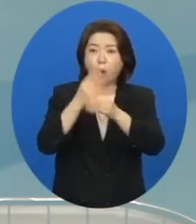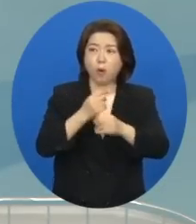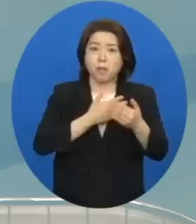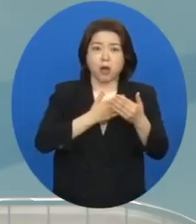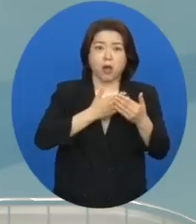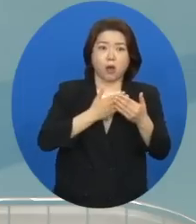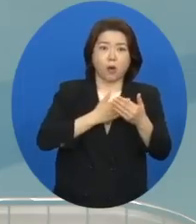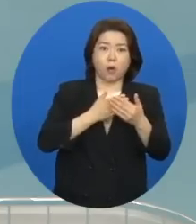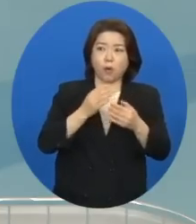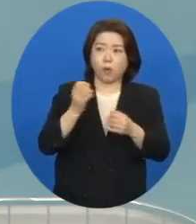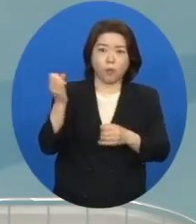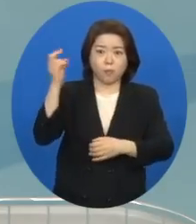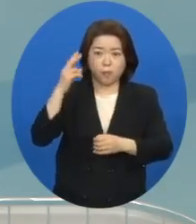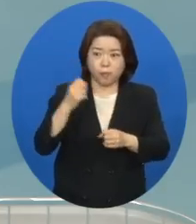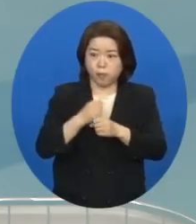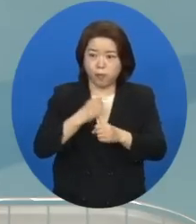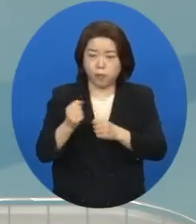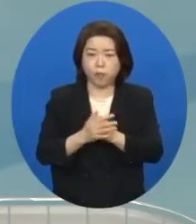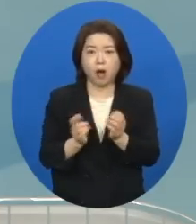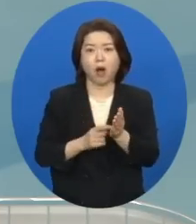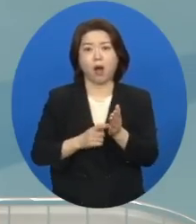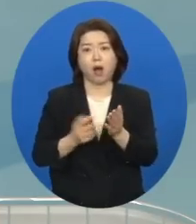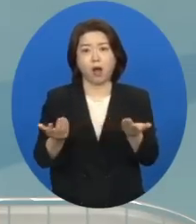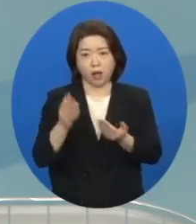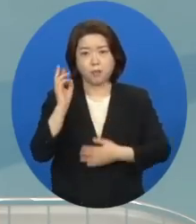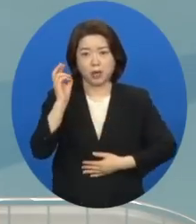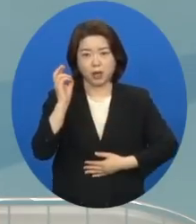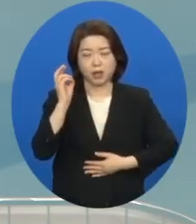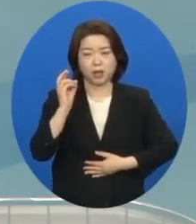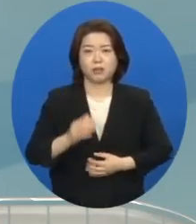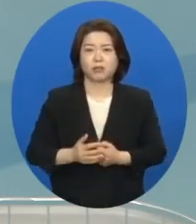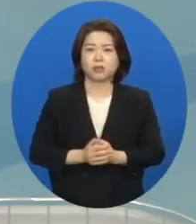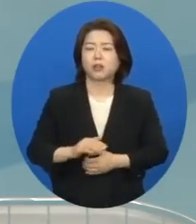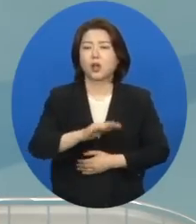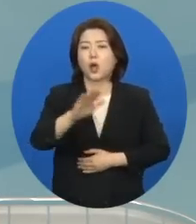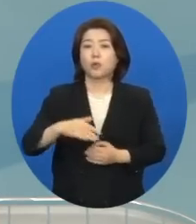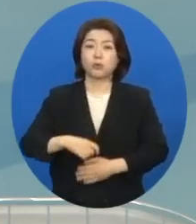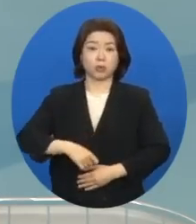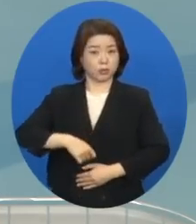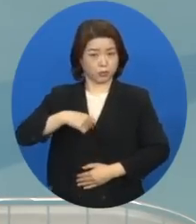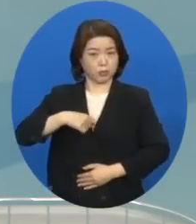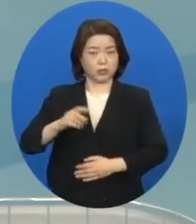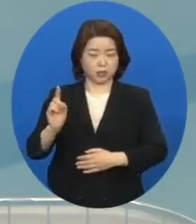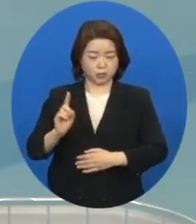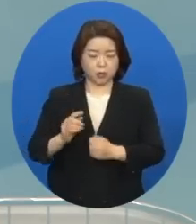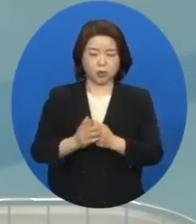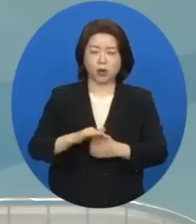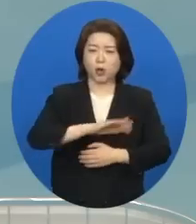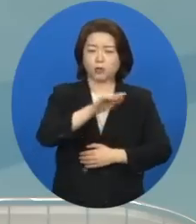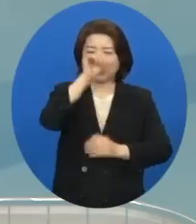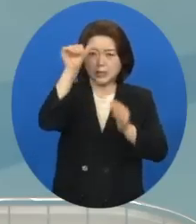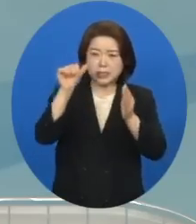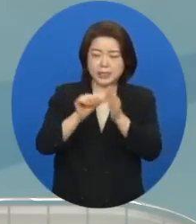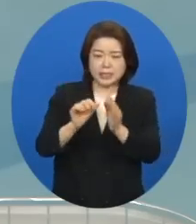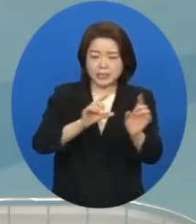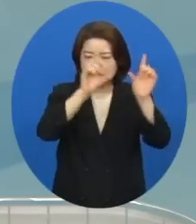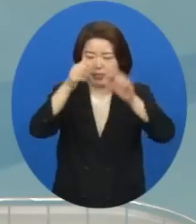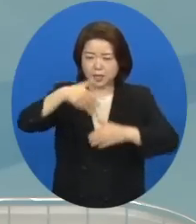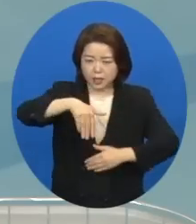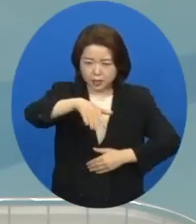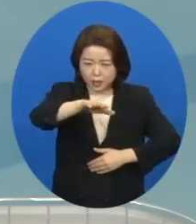두렵고 얼마나 다급하겠어요. 우리가 솔직히 우리 인생을 사는 게 그와